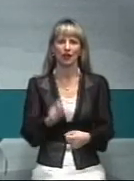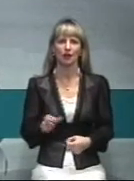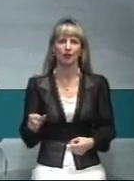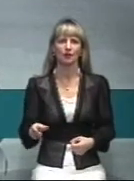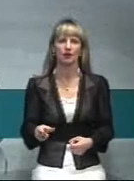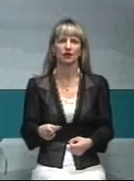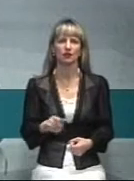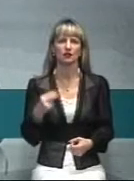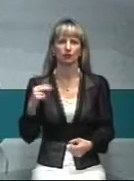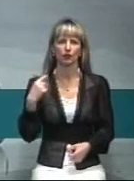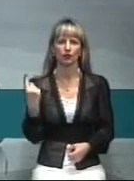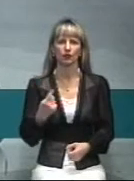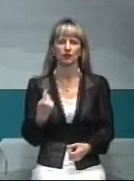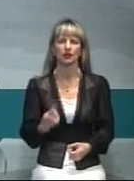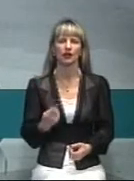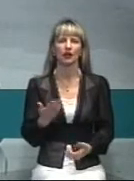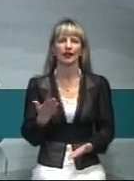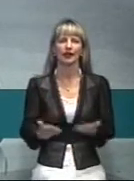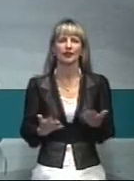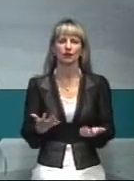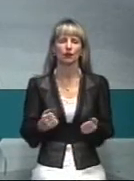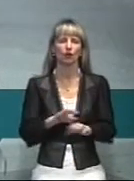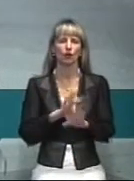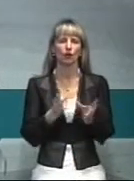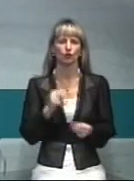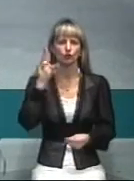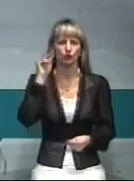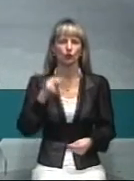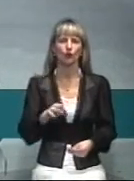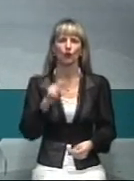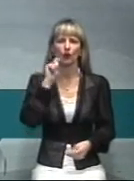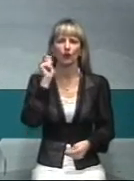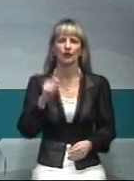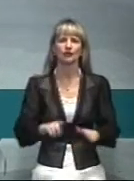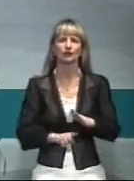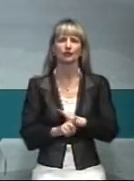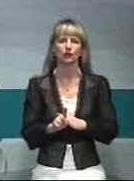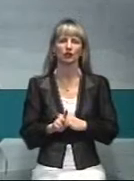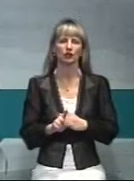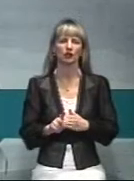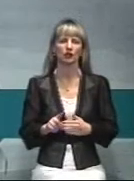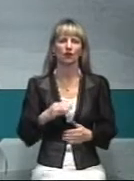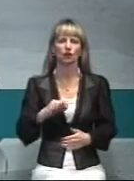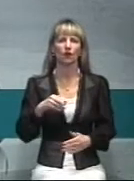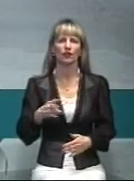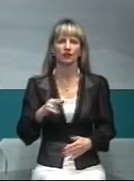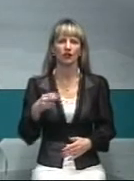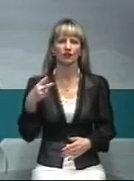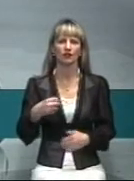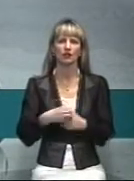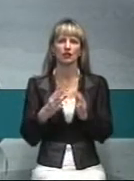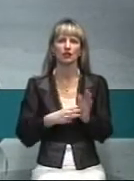патрульної поліції в Запорізькій області. А якщо брати загальні цифри по Україні, то з початку її діяльності, до жовтня 2018 року,